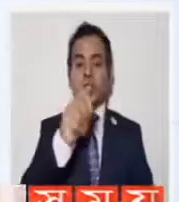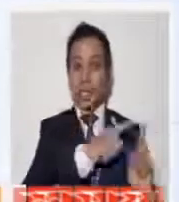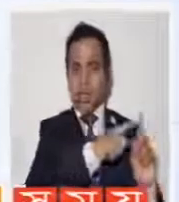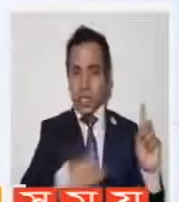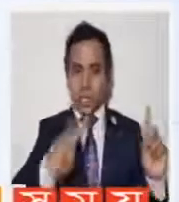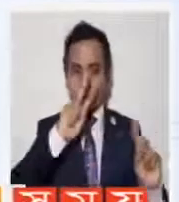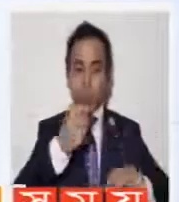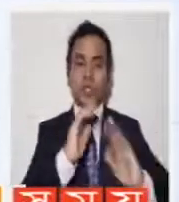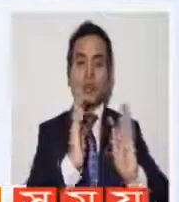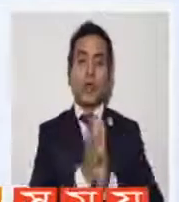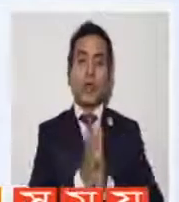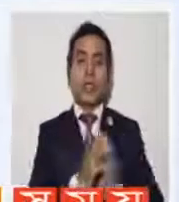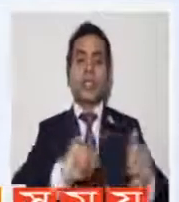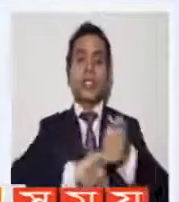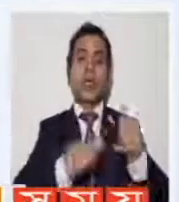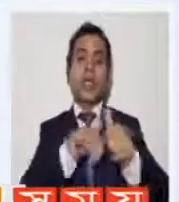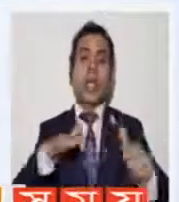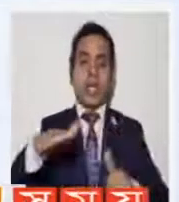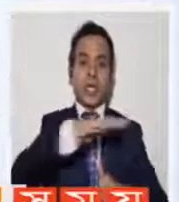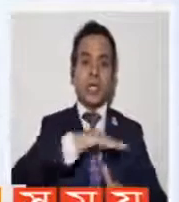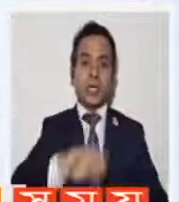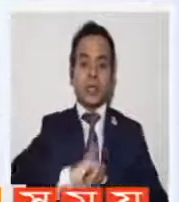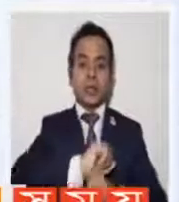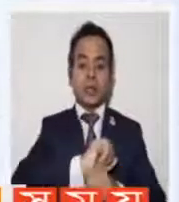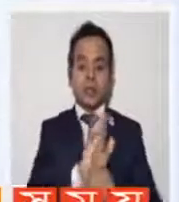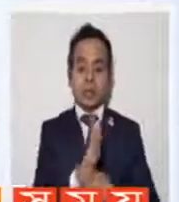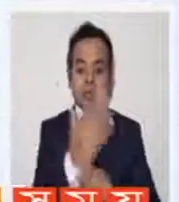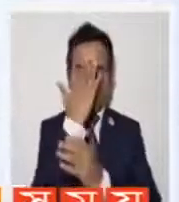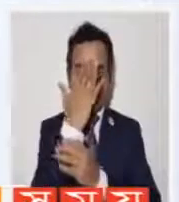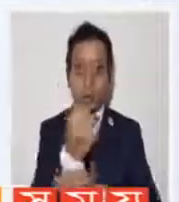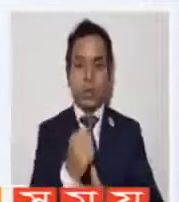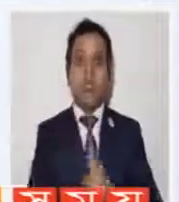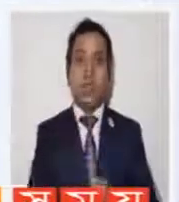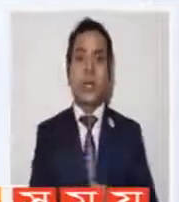সিচুয়েশন রিপোর্ট ৭ মে থেকে। এখানে ২৪ ঘন্টায় শনাক্তকৃত